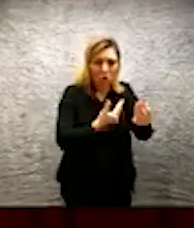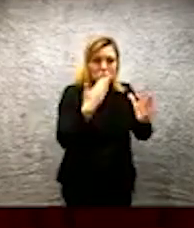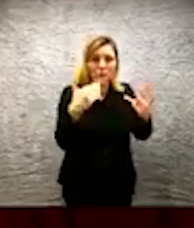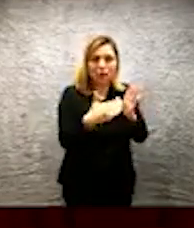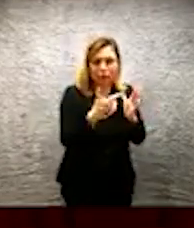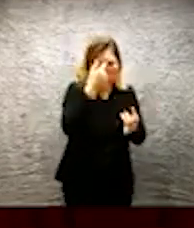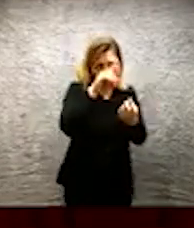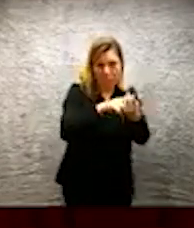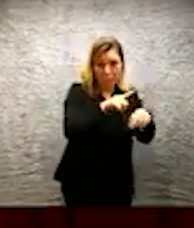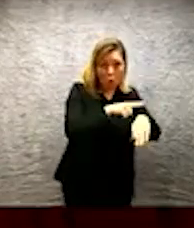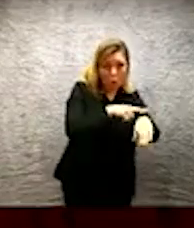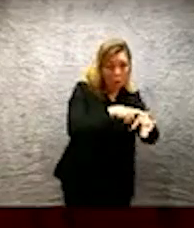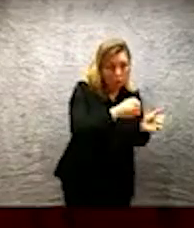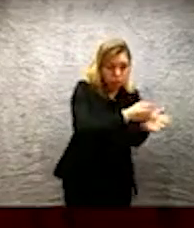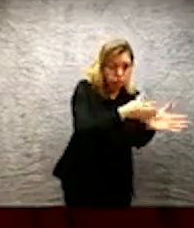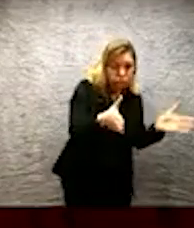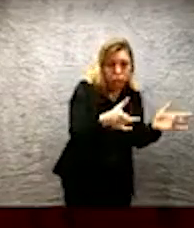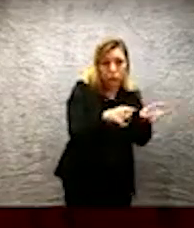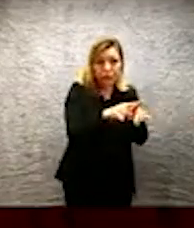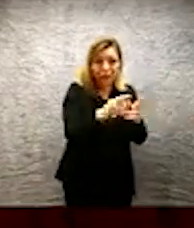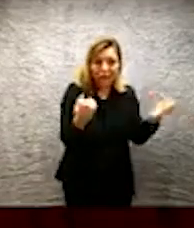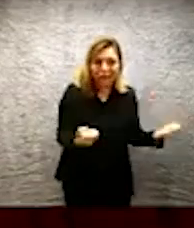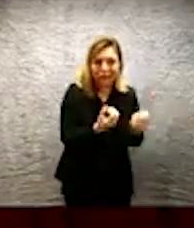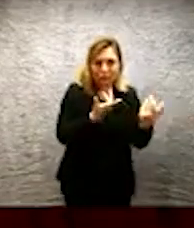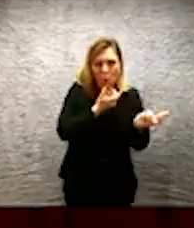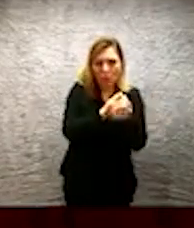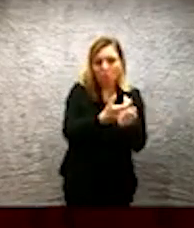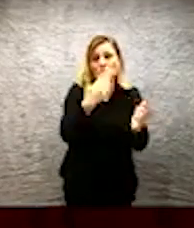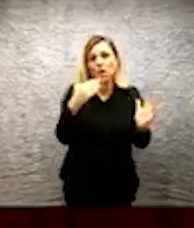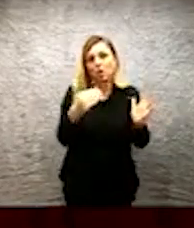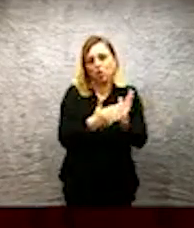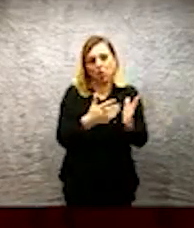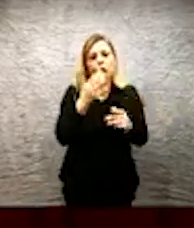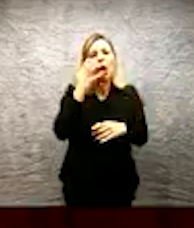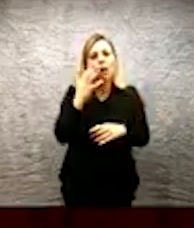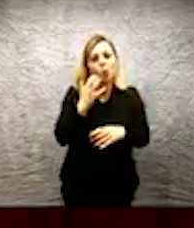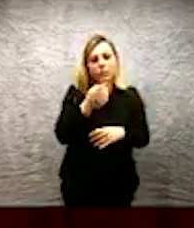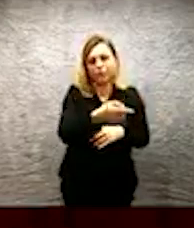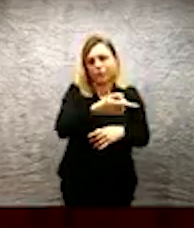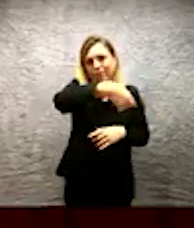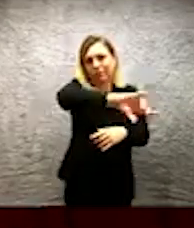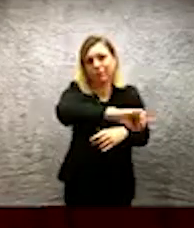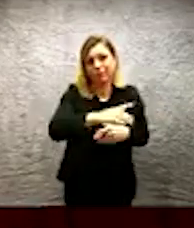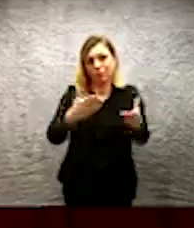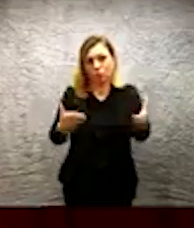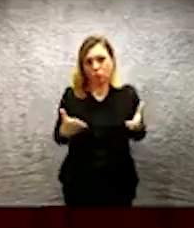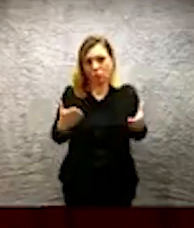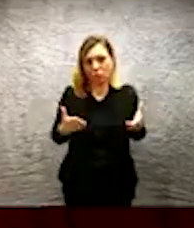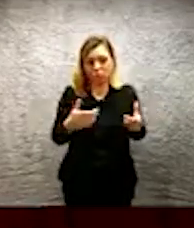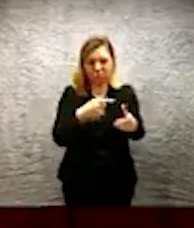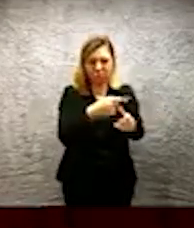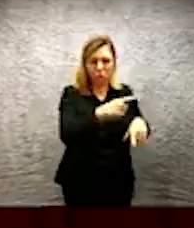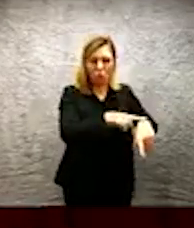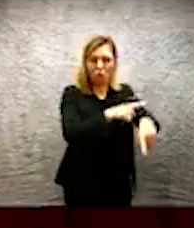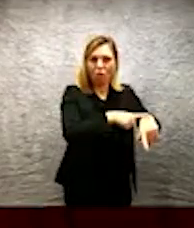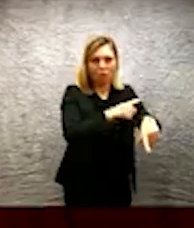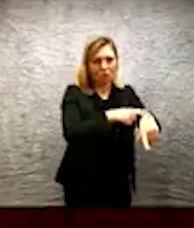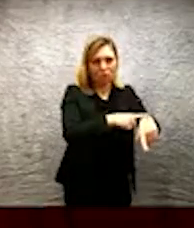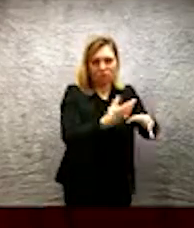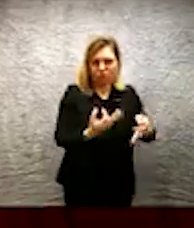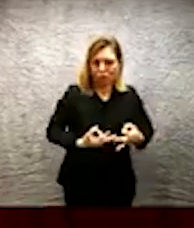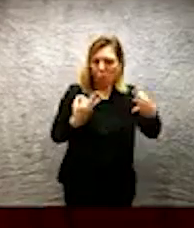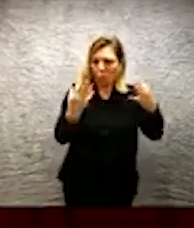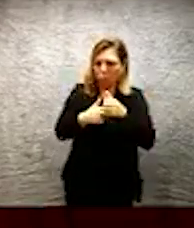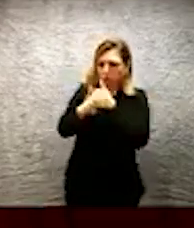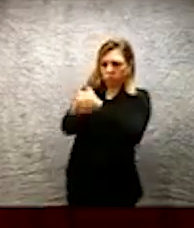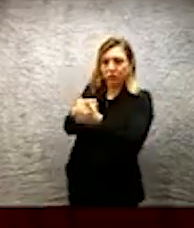que des activités, pour que ce soit encore plus adapté aux adolescents, parce que pour l'instant, ils sont un peu trop calqués sur les